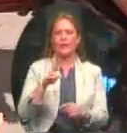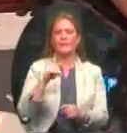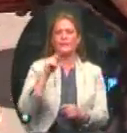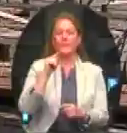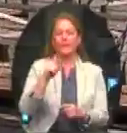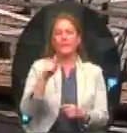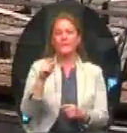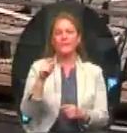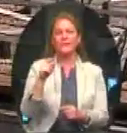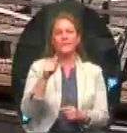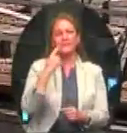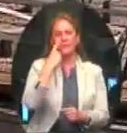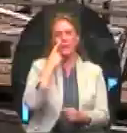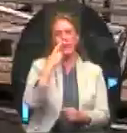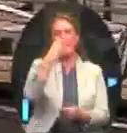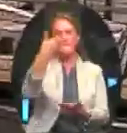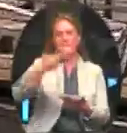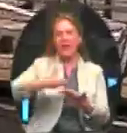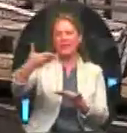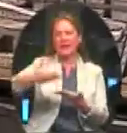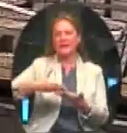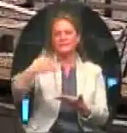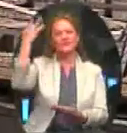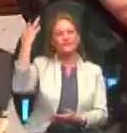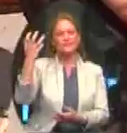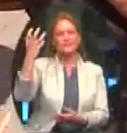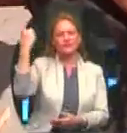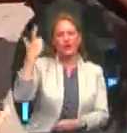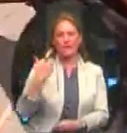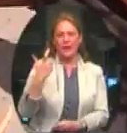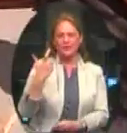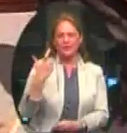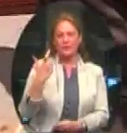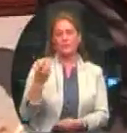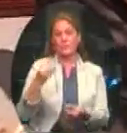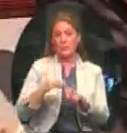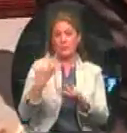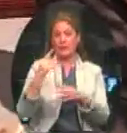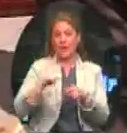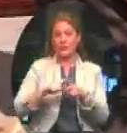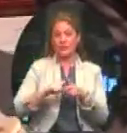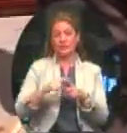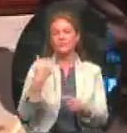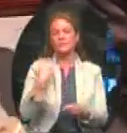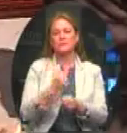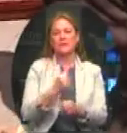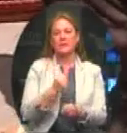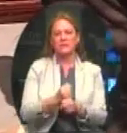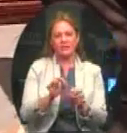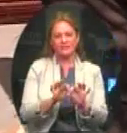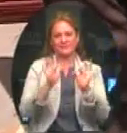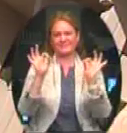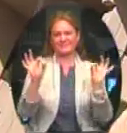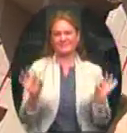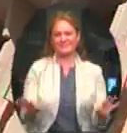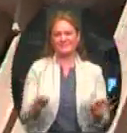לכנסת, וזה כבר הכנה לפאנלים הסולולריים, שבעוד מספר חודשים אנחנו נעשה השקה של הפרויקט